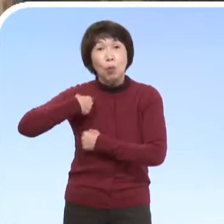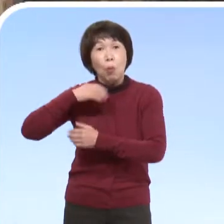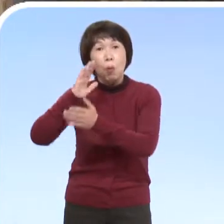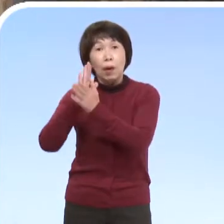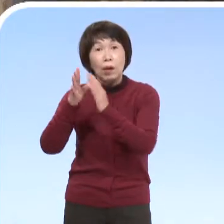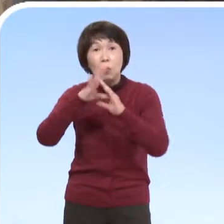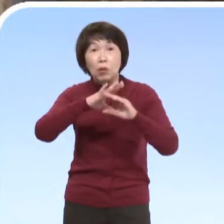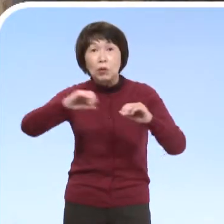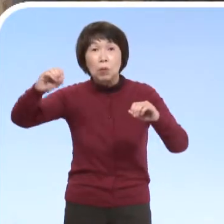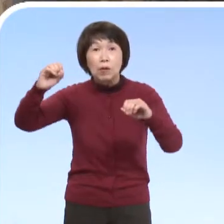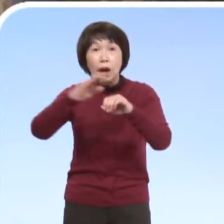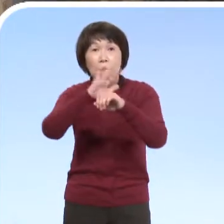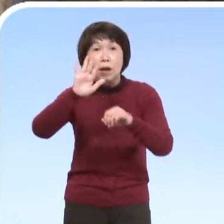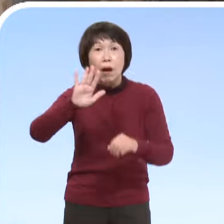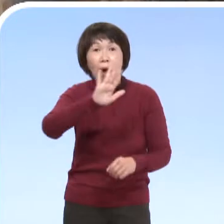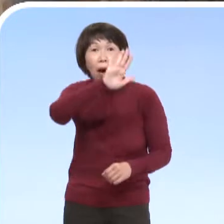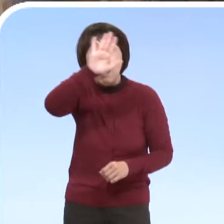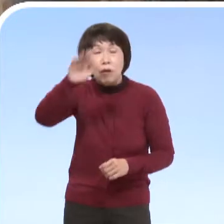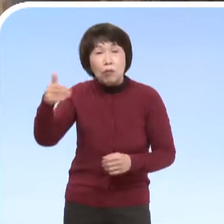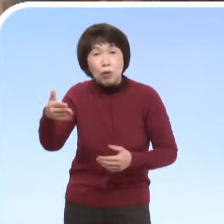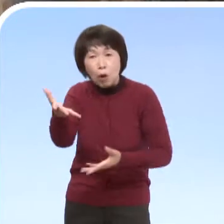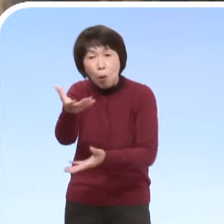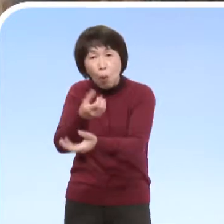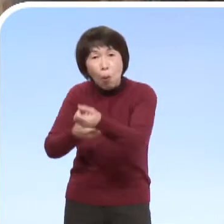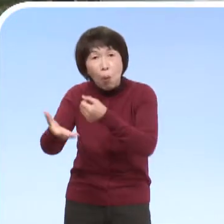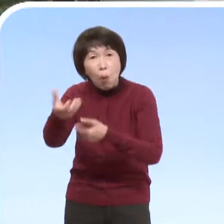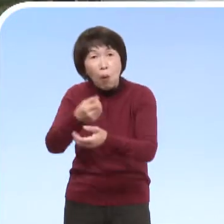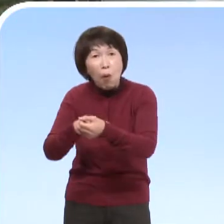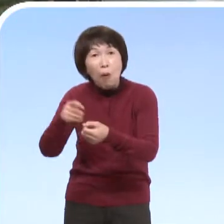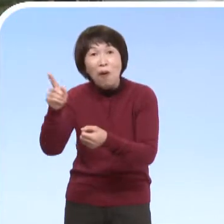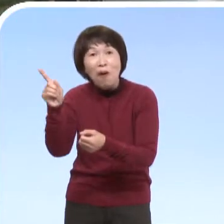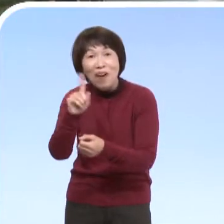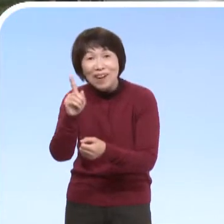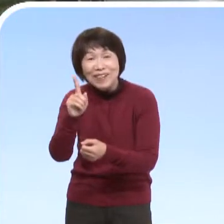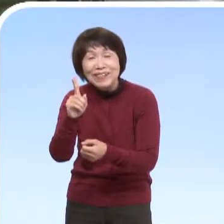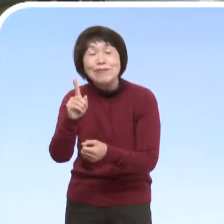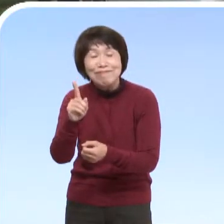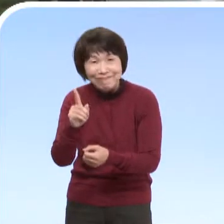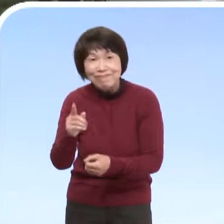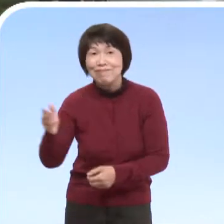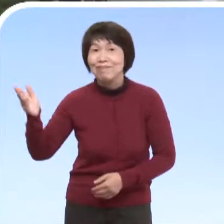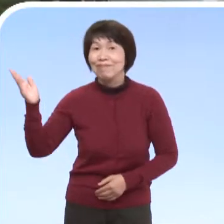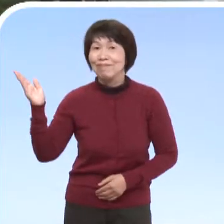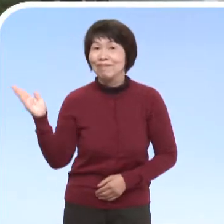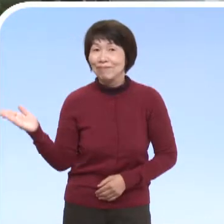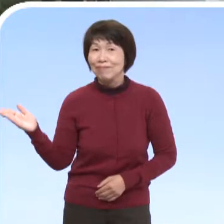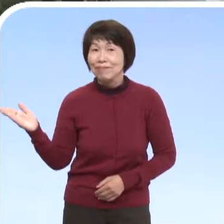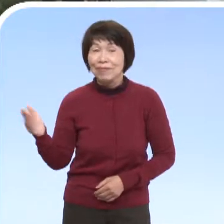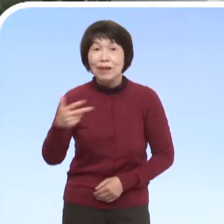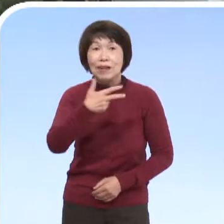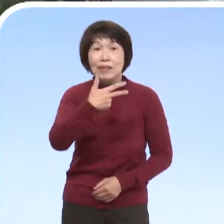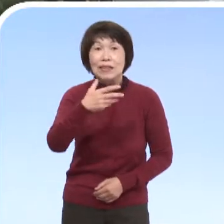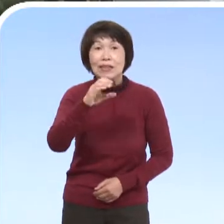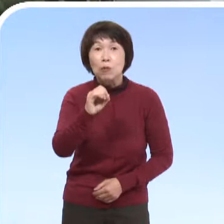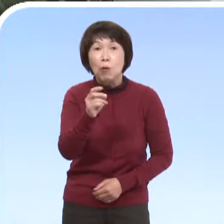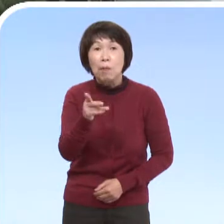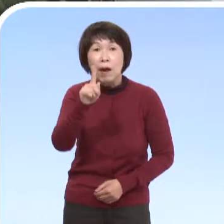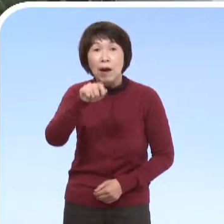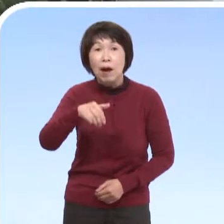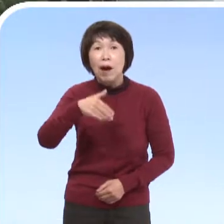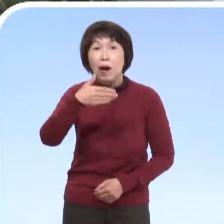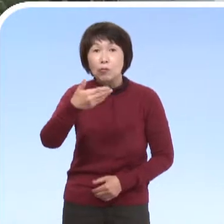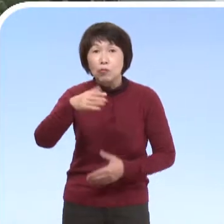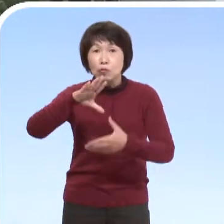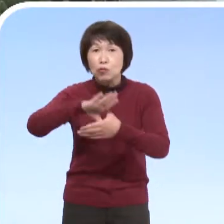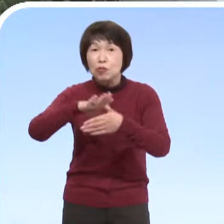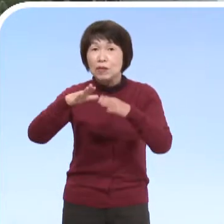ではどういう漁業が盛んに行われているかを、こちらのですね、ジオパークと海の文化館で教えていただ